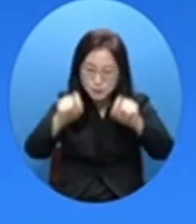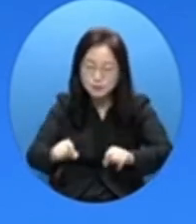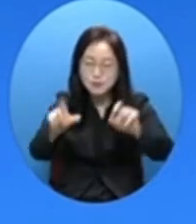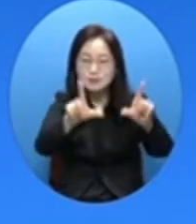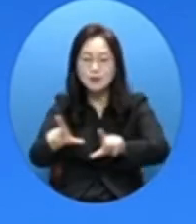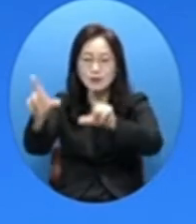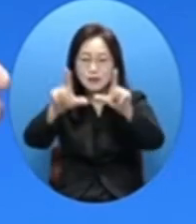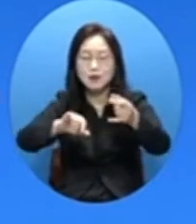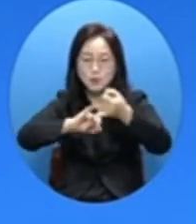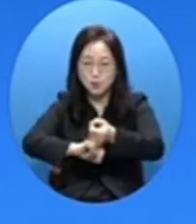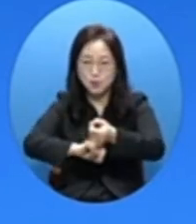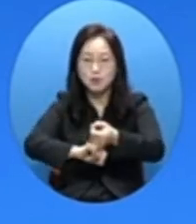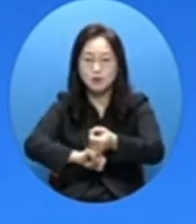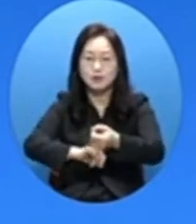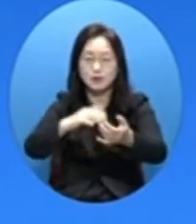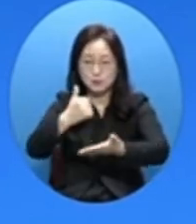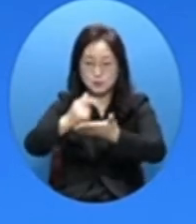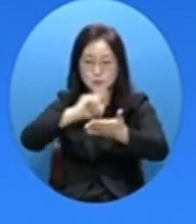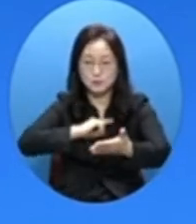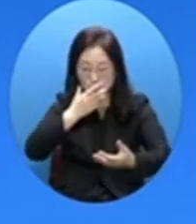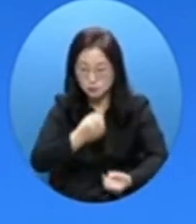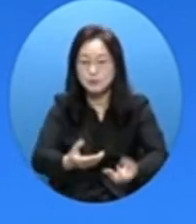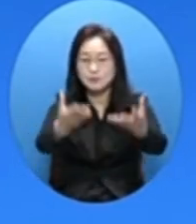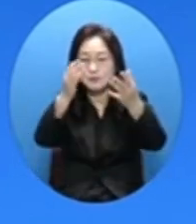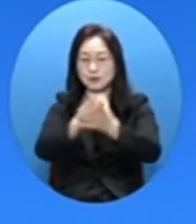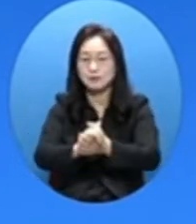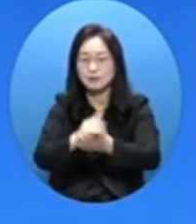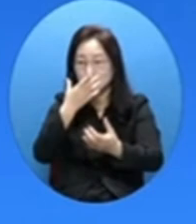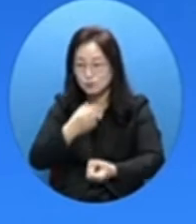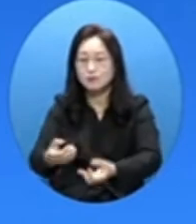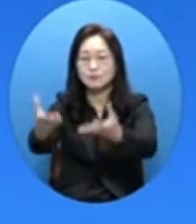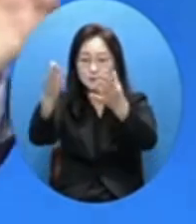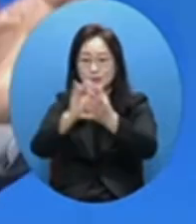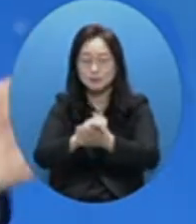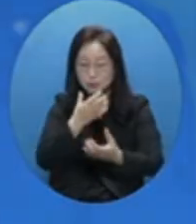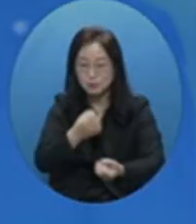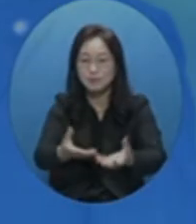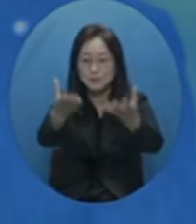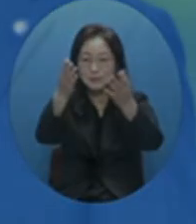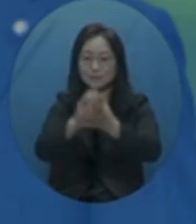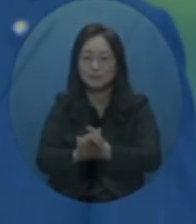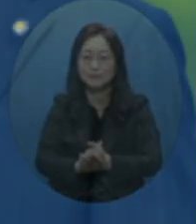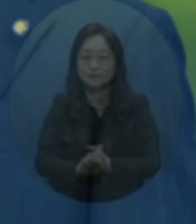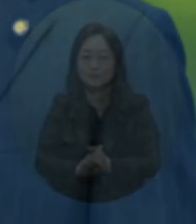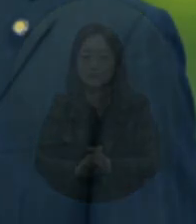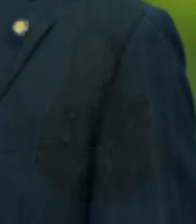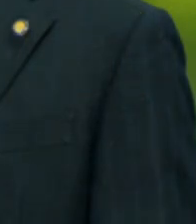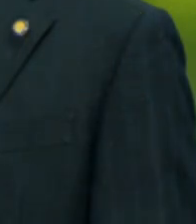사람들이 다 되시기를 주님으로 축원합니다. 축원합니다. 축원합니다. 축원합니다.